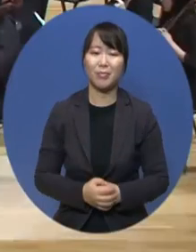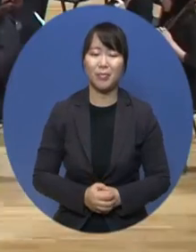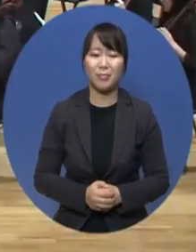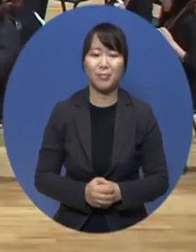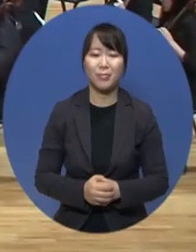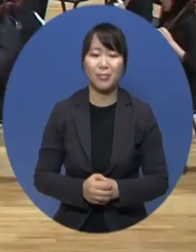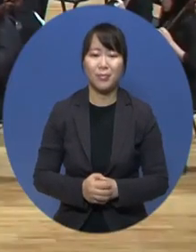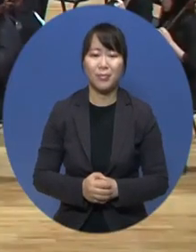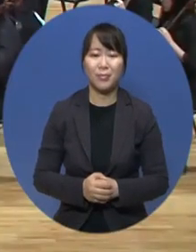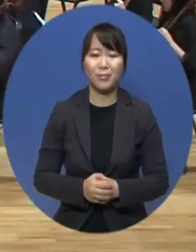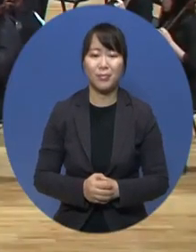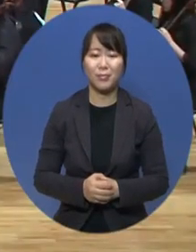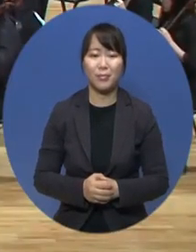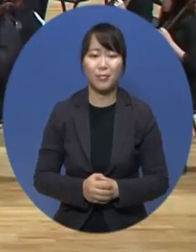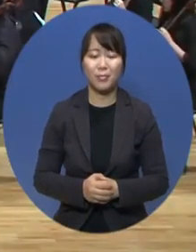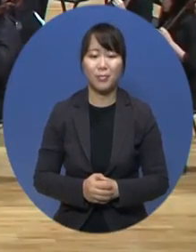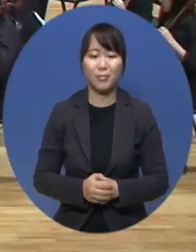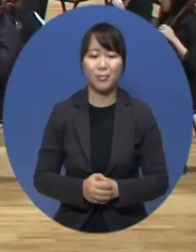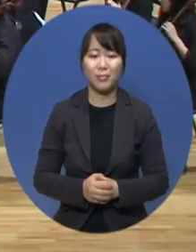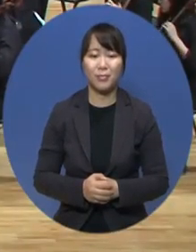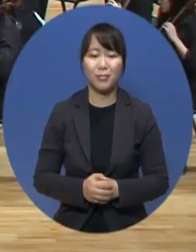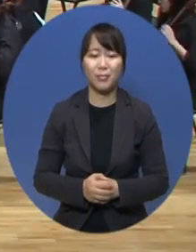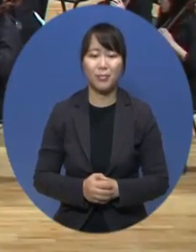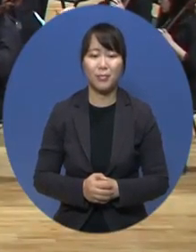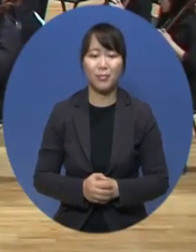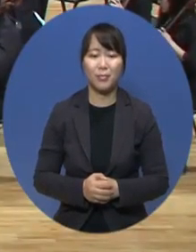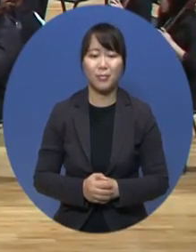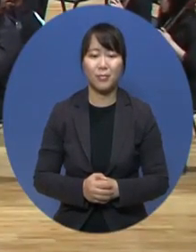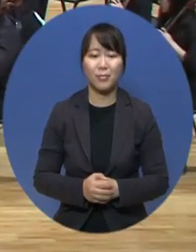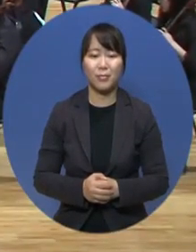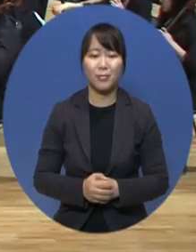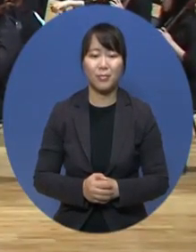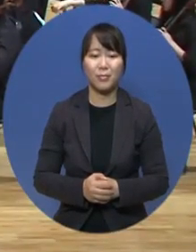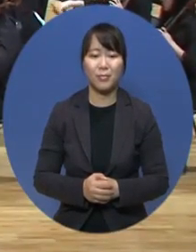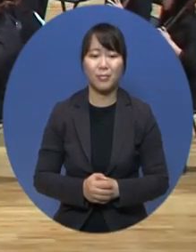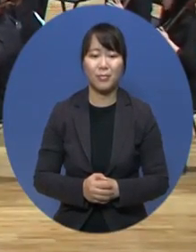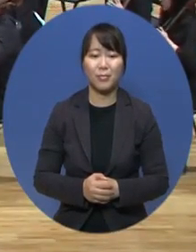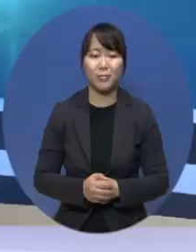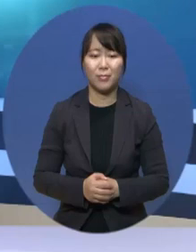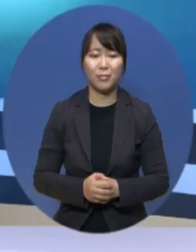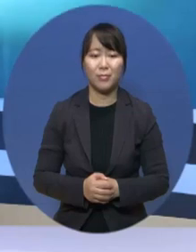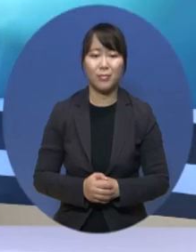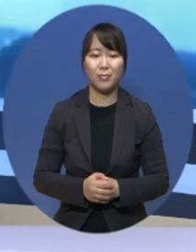썼어요. 복지TV 뉴스 김은균이었습니다.